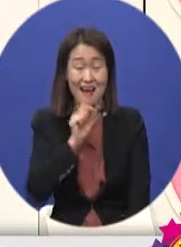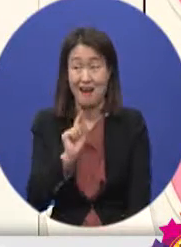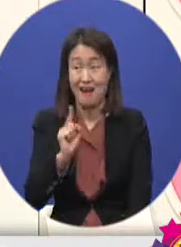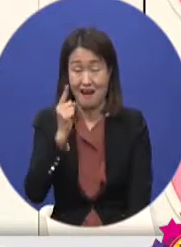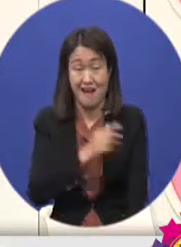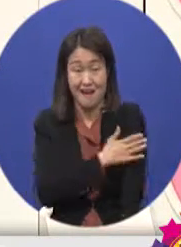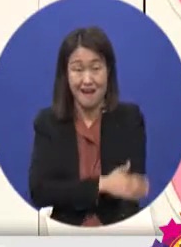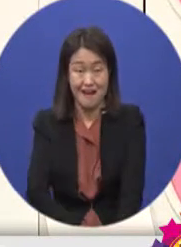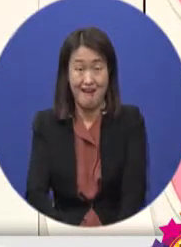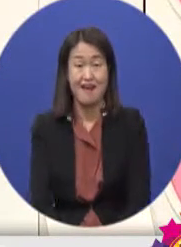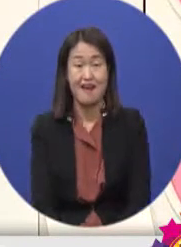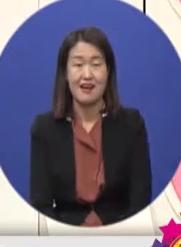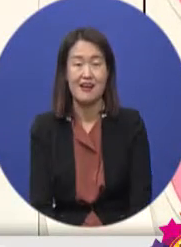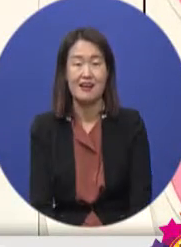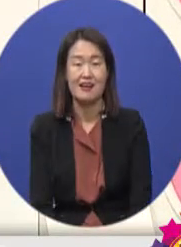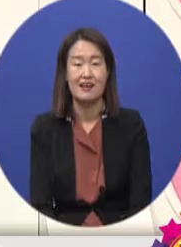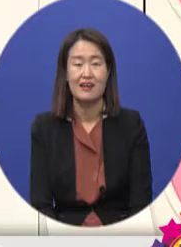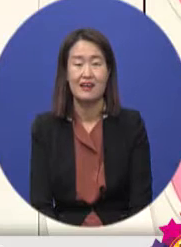점수 받으셨습니다.